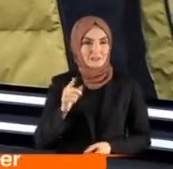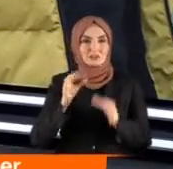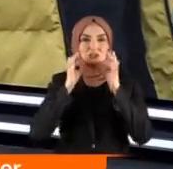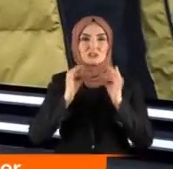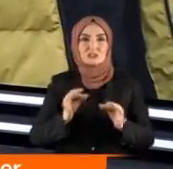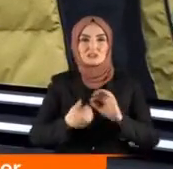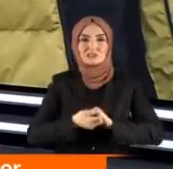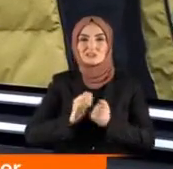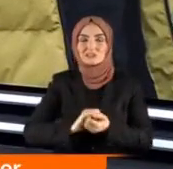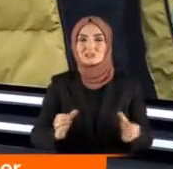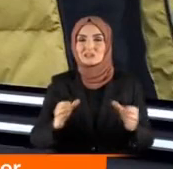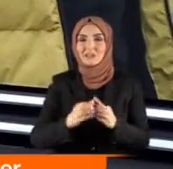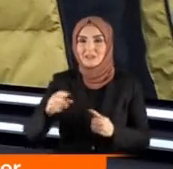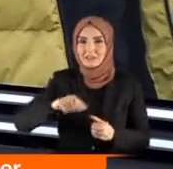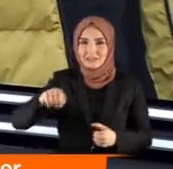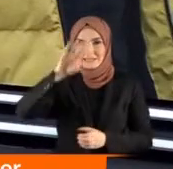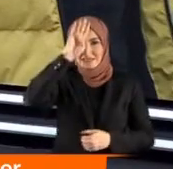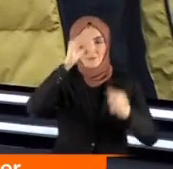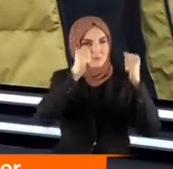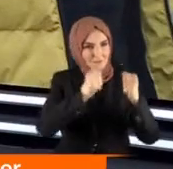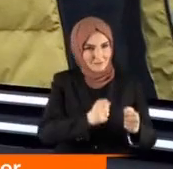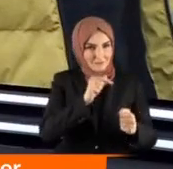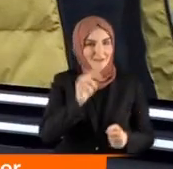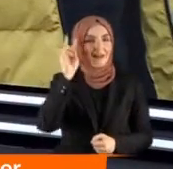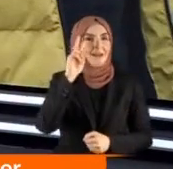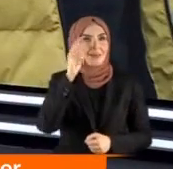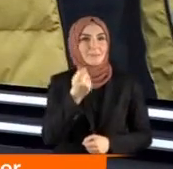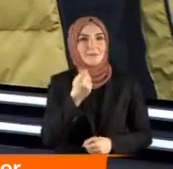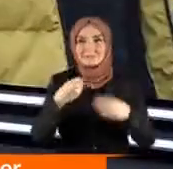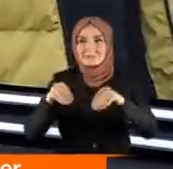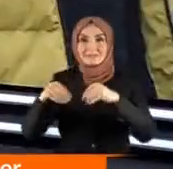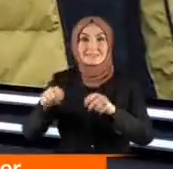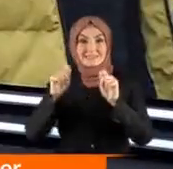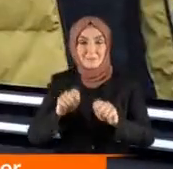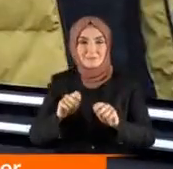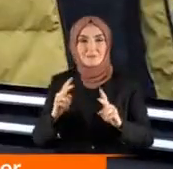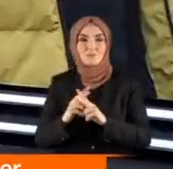yerleşmiş hayali para satışı yapmaya başladılardı ki tam polis Çinli çeteyi çökertti.